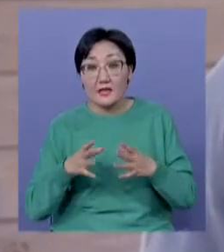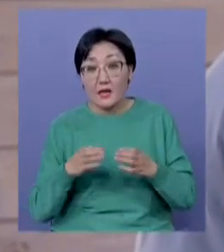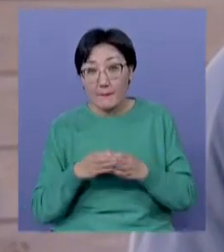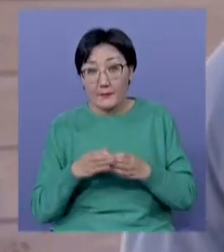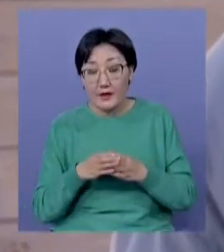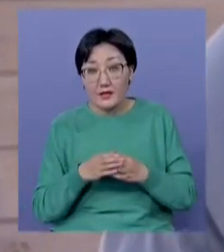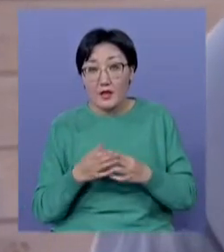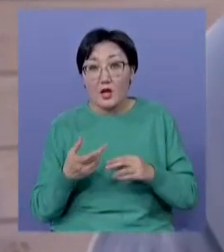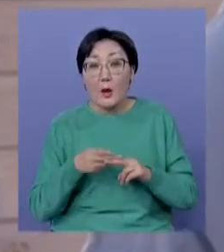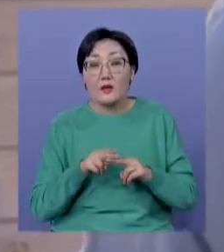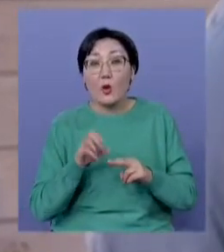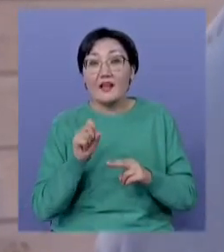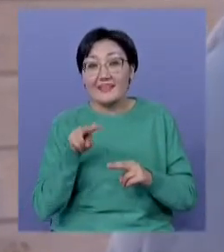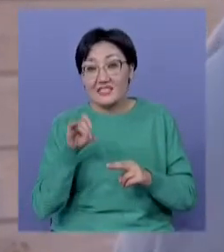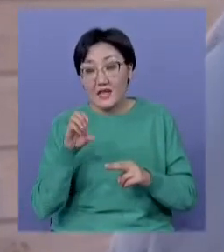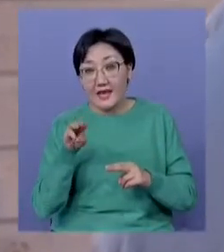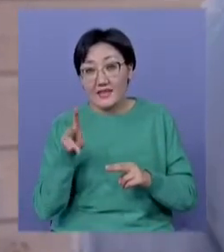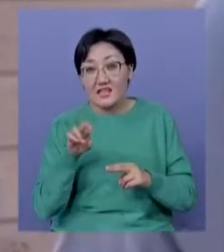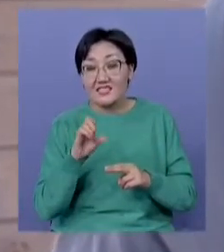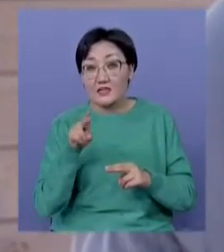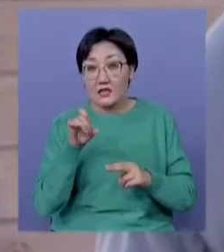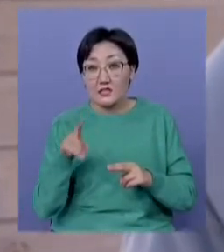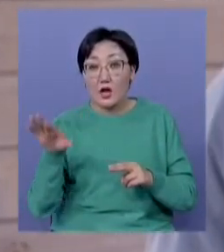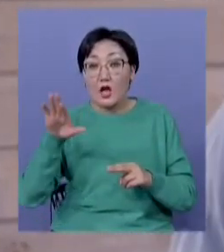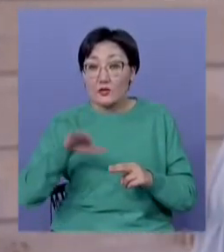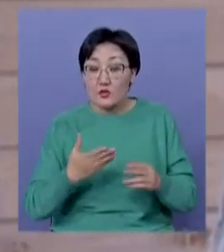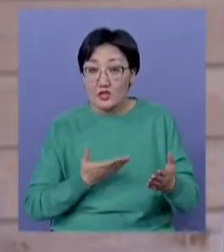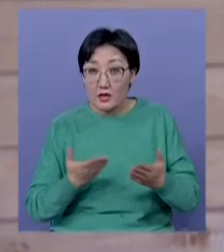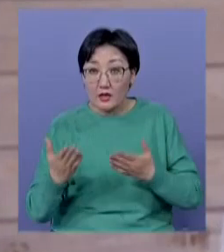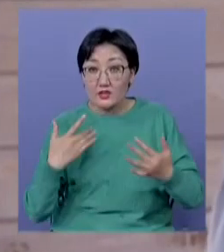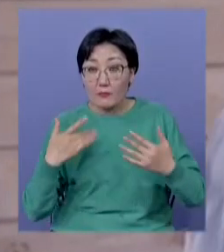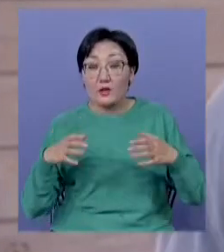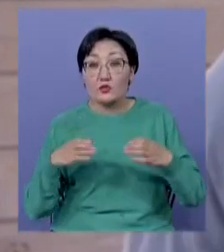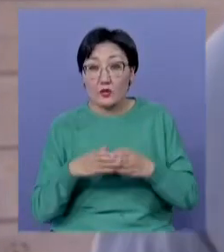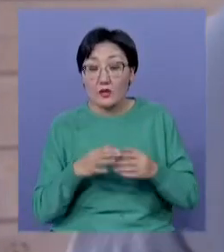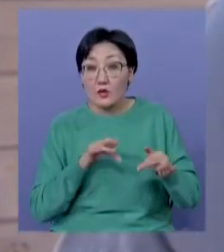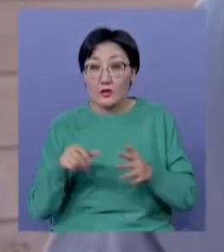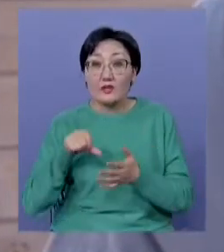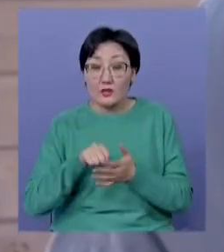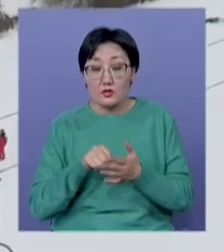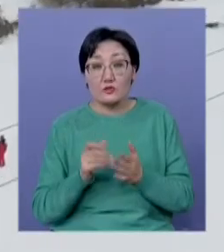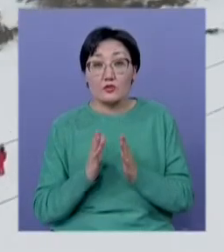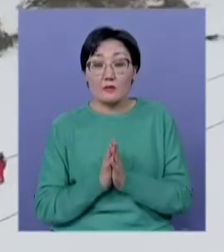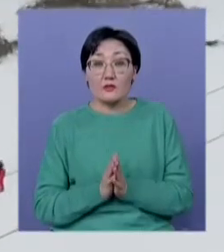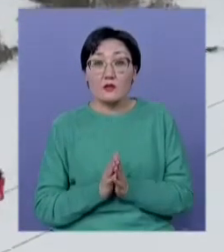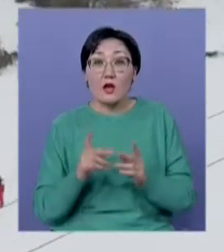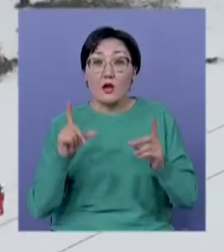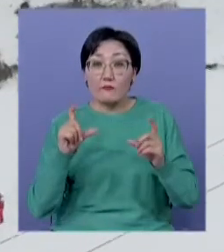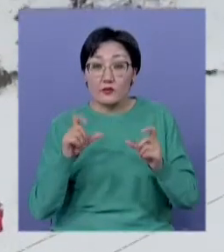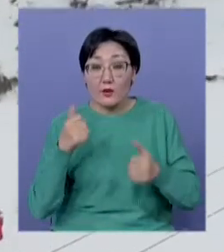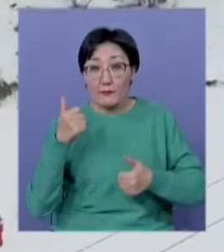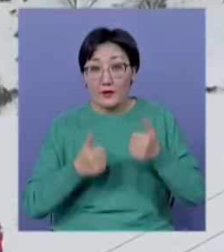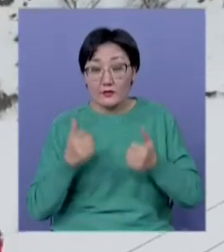ұйымдастырған Ойқарағай Лесная сказка тау шаңғы демалыс орнында өтетін акцияға қатысуларыңызды сұраймыз. Фото байқау